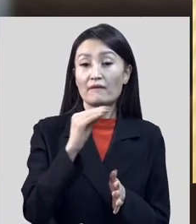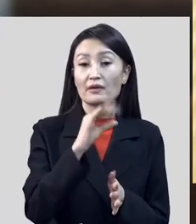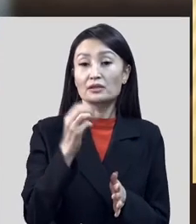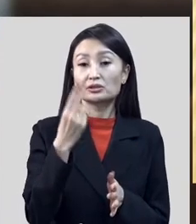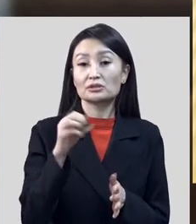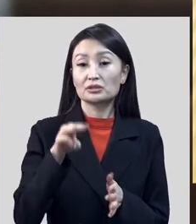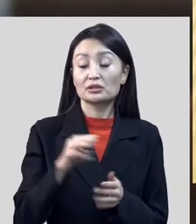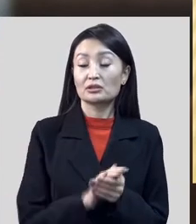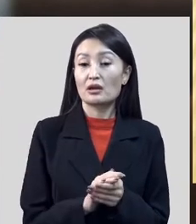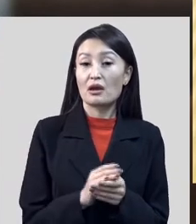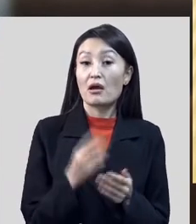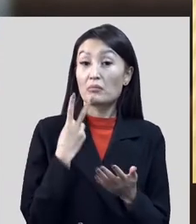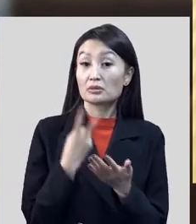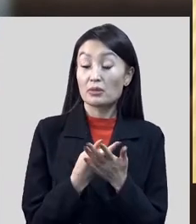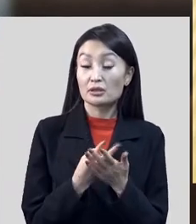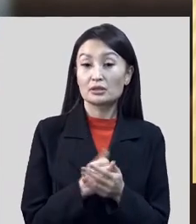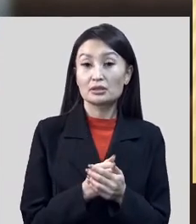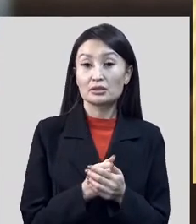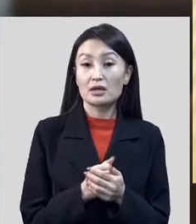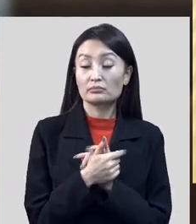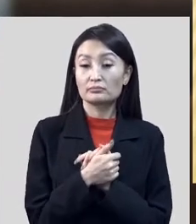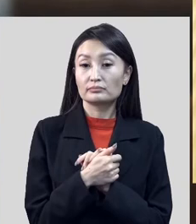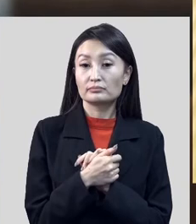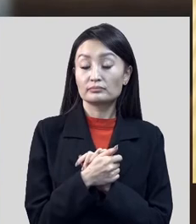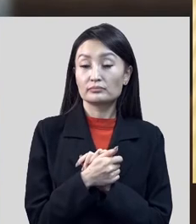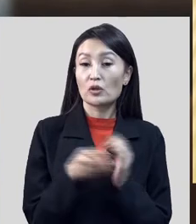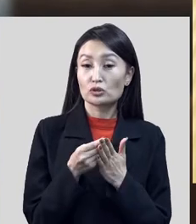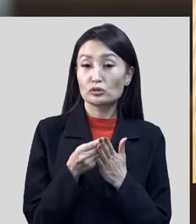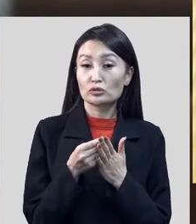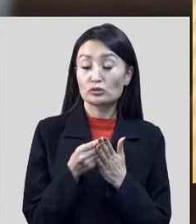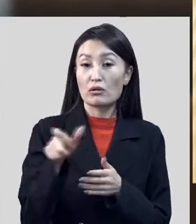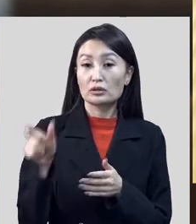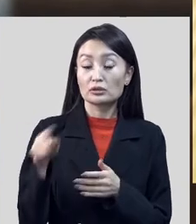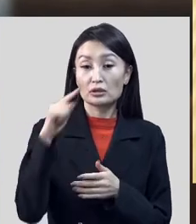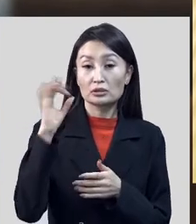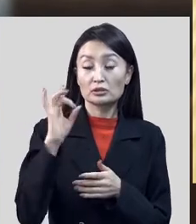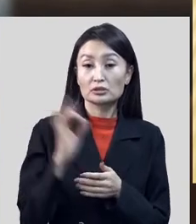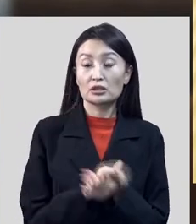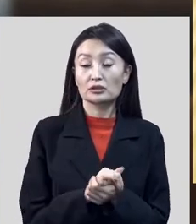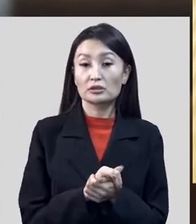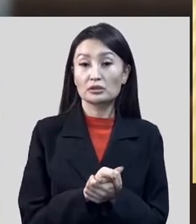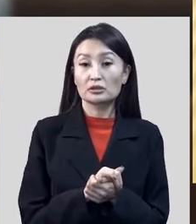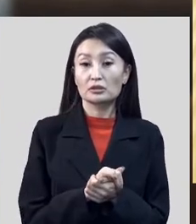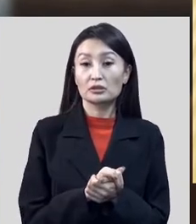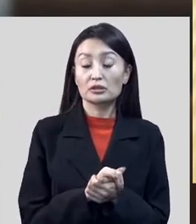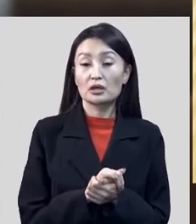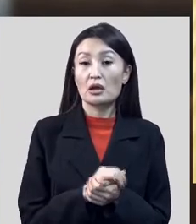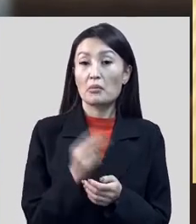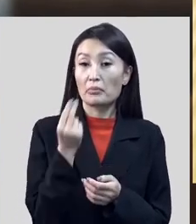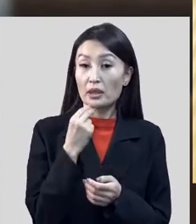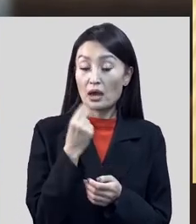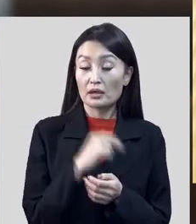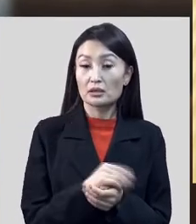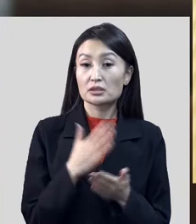посмотрите пожалуйста диаграмму расходы в бюджете граждан в кыргызстане питание